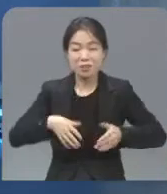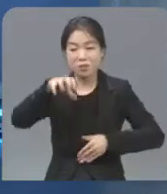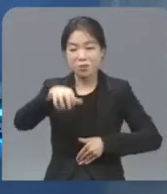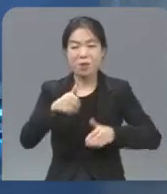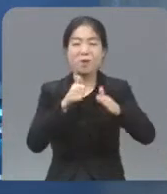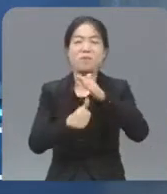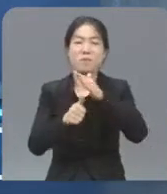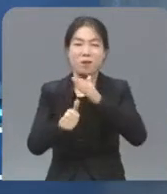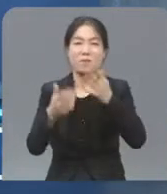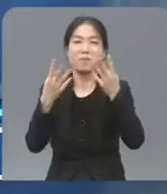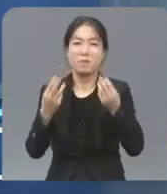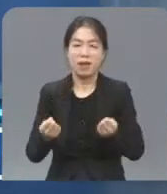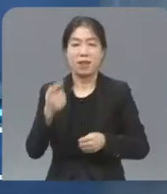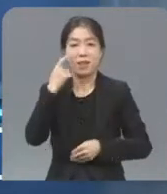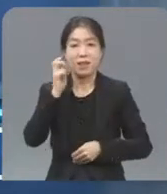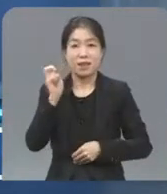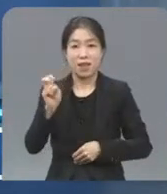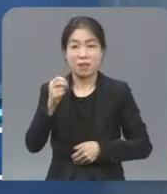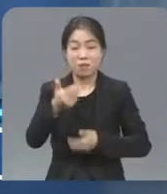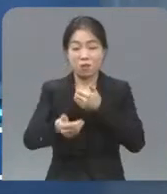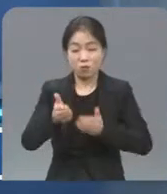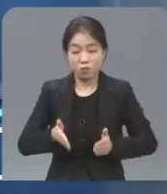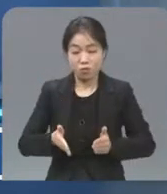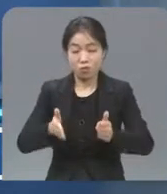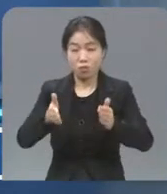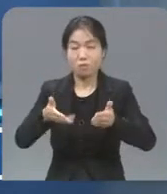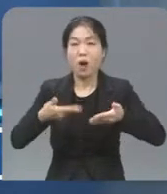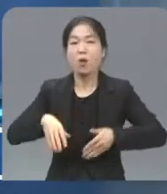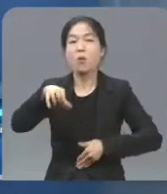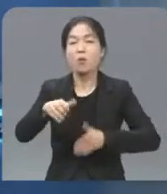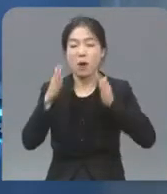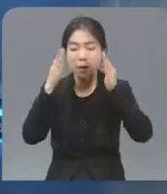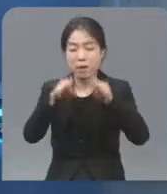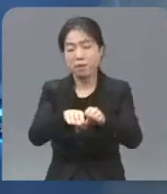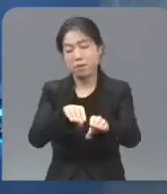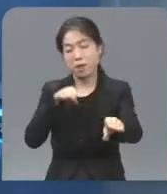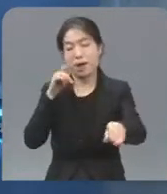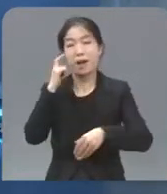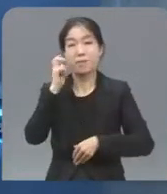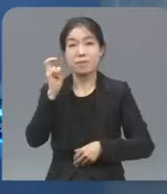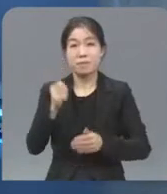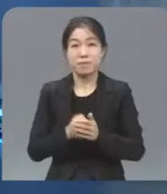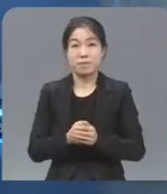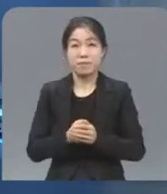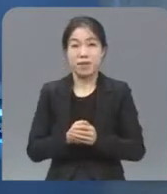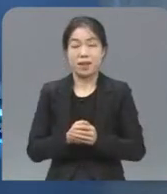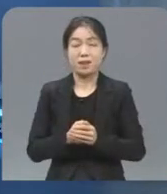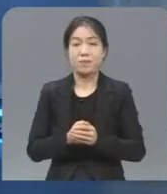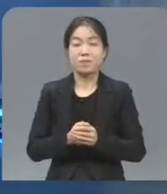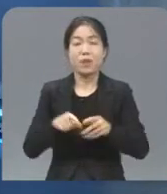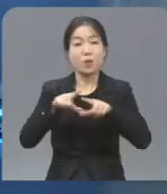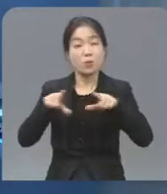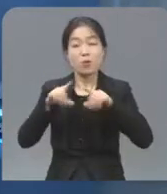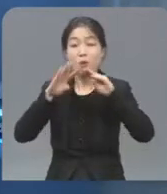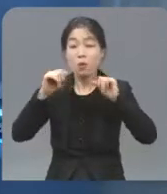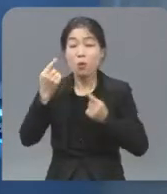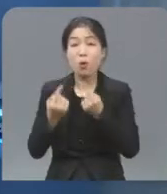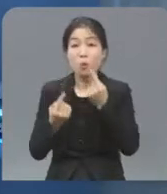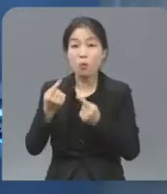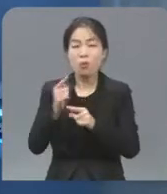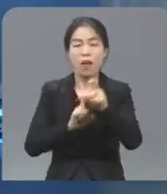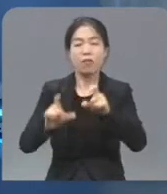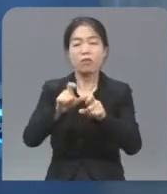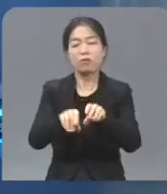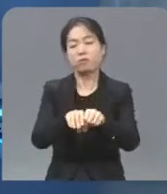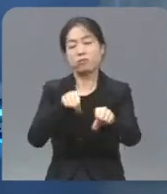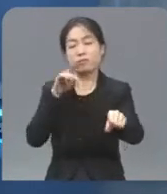하는 분들 많으실텐데요 오늘 고속도로는 귀성 방향 정차 에 집중 이 되겠습니다 한국도로공사는 평소 토요일 보다 매우 혼잡할